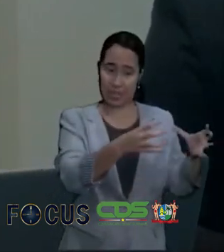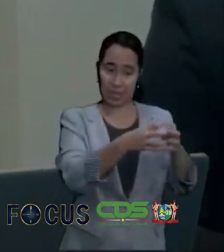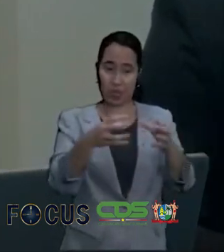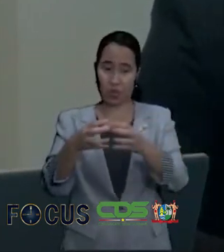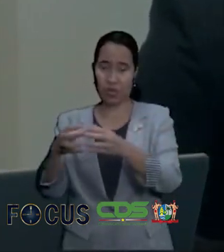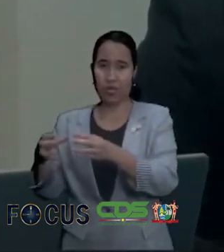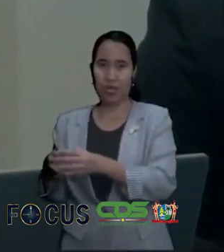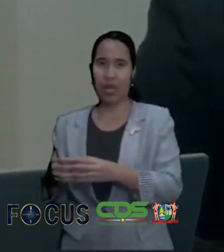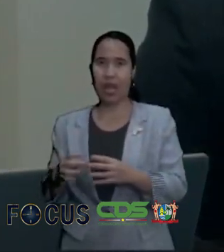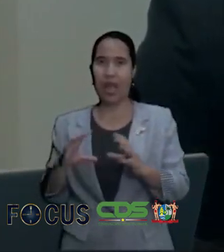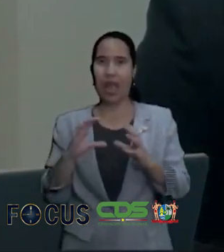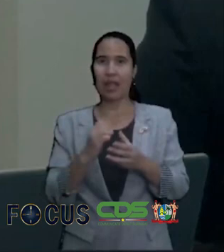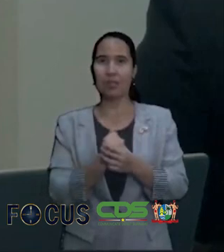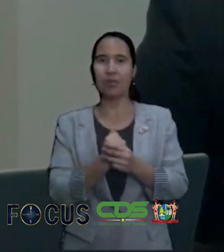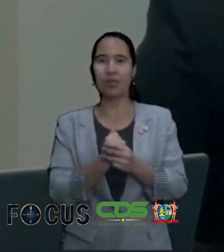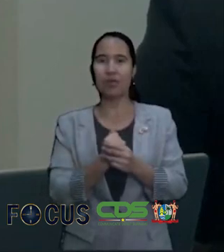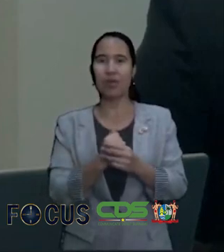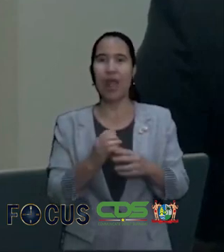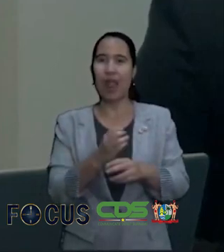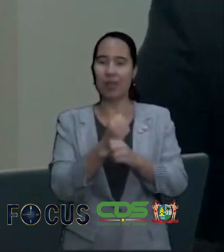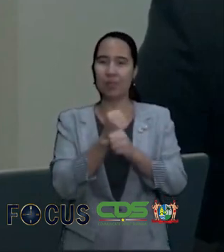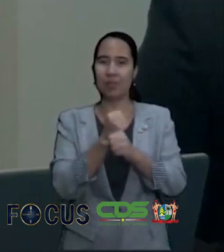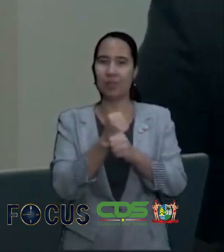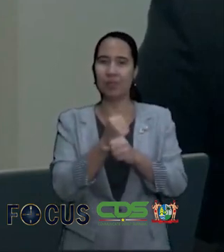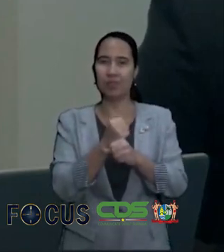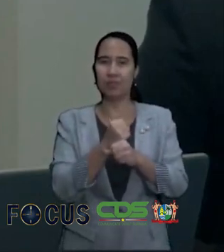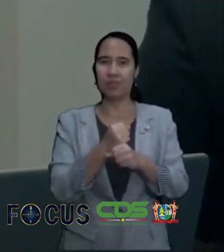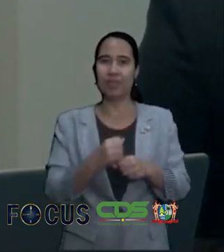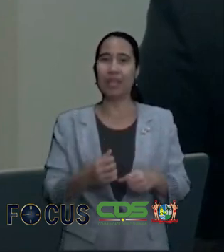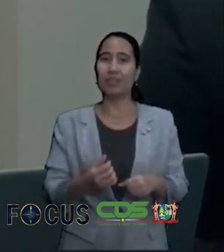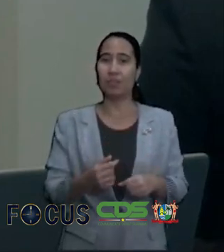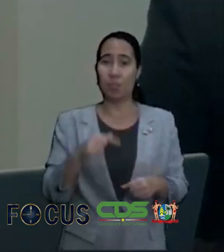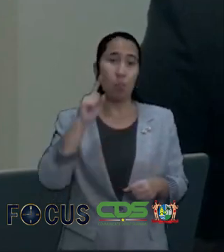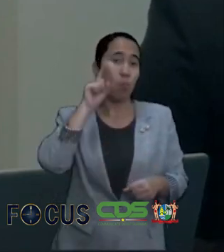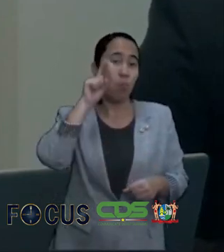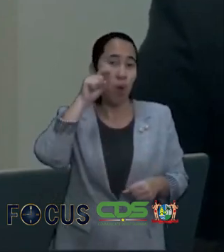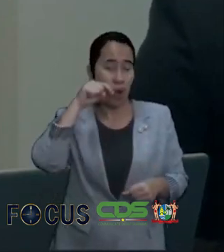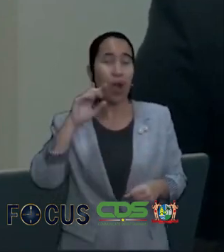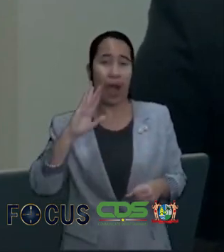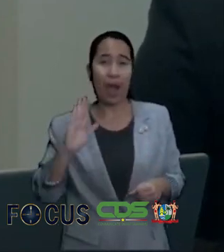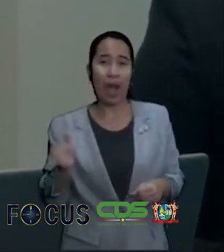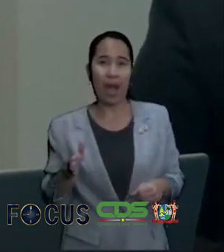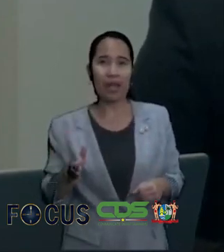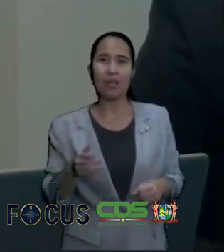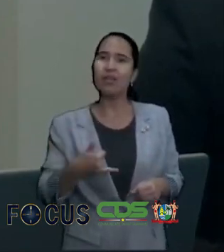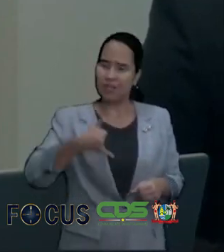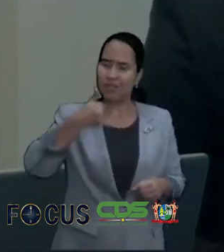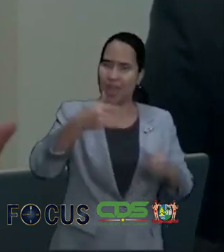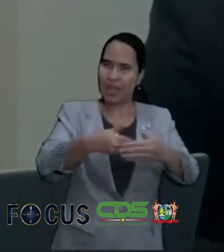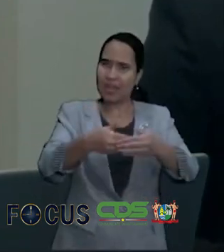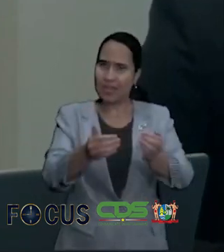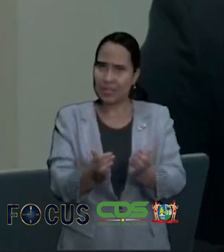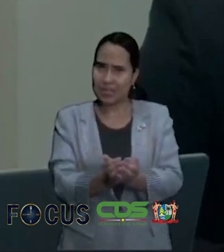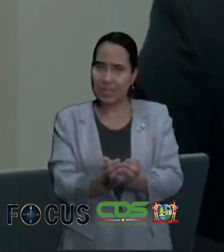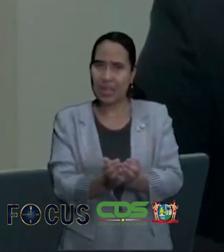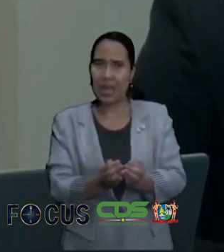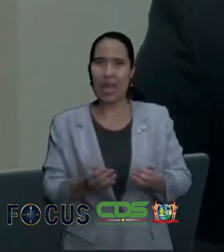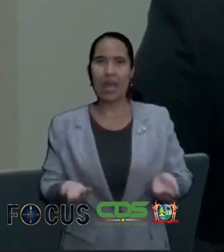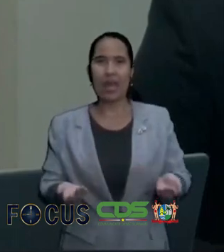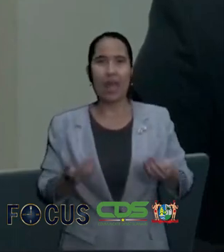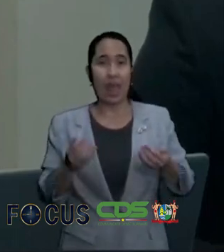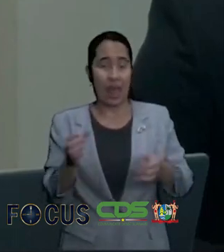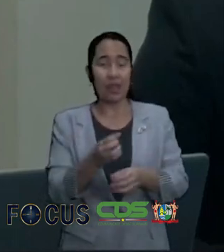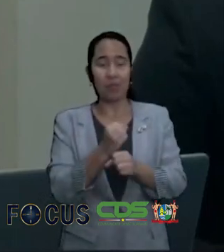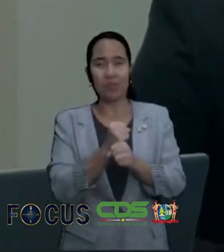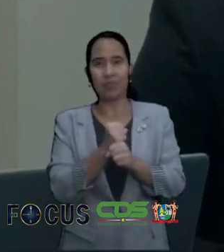betekent dat morgen 14.333 sociaal zwakkeren dan alvast ondersteuning zal krijgen. Daarin hoort ook de mensen met de